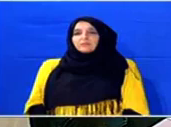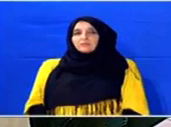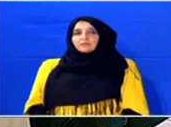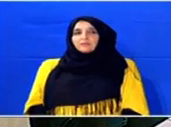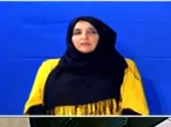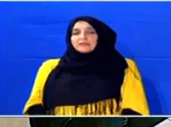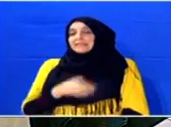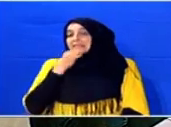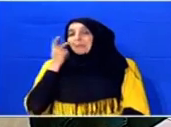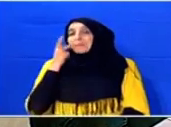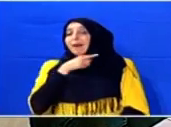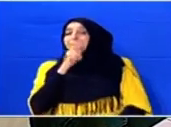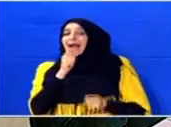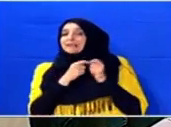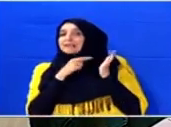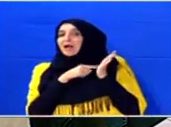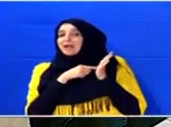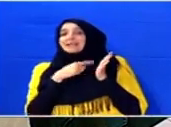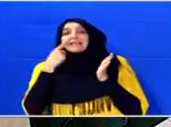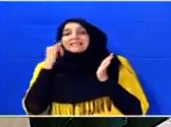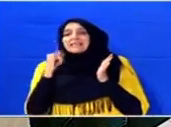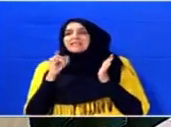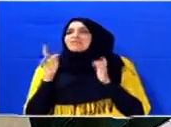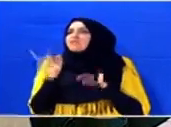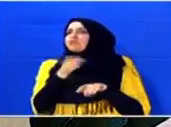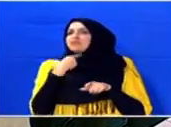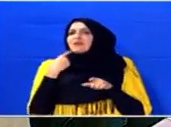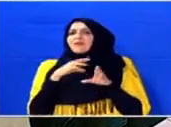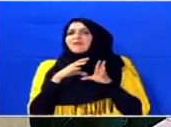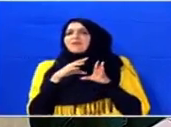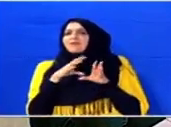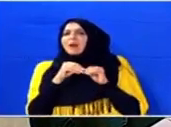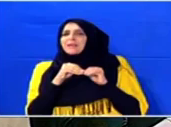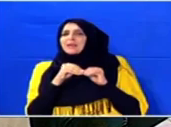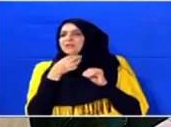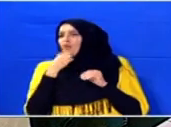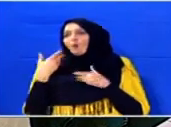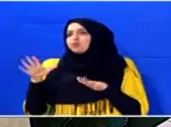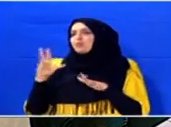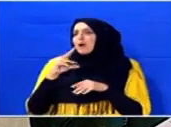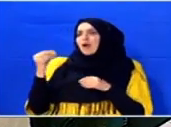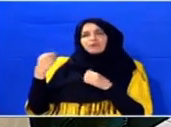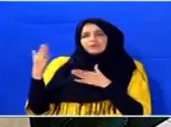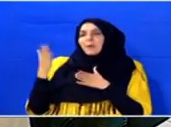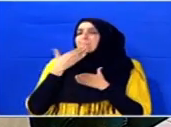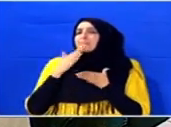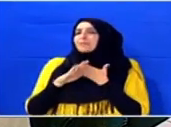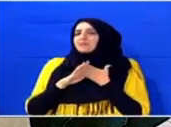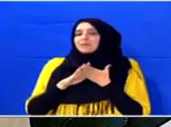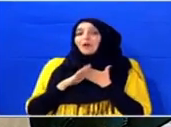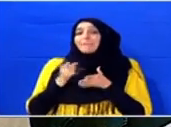قلبه اذا كان خوتك الورثه كامل والله يعينك مبروك عليك ولكن